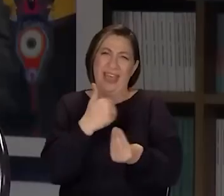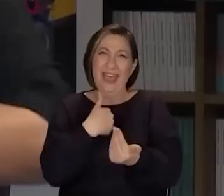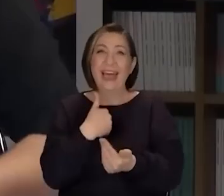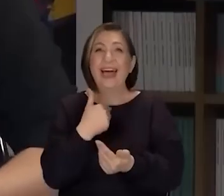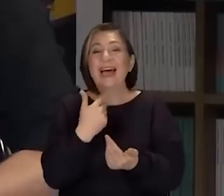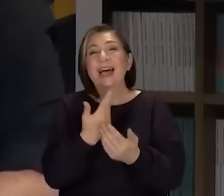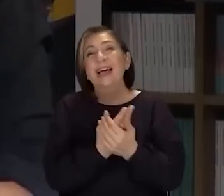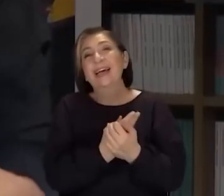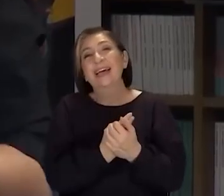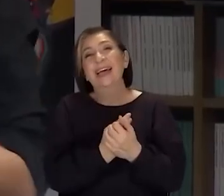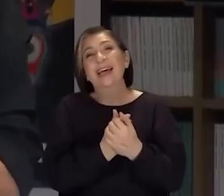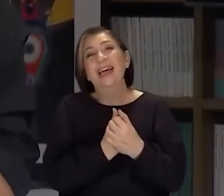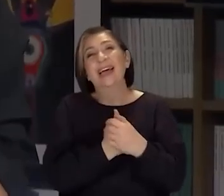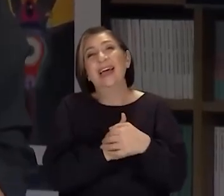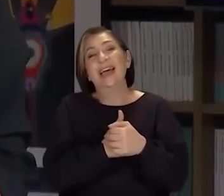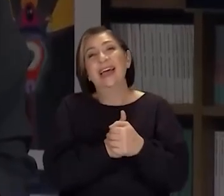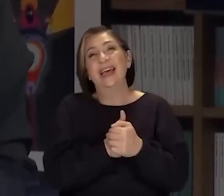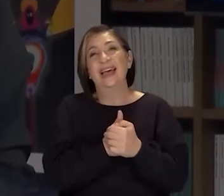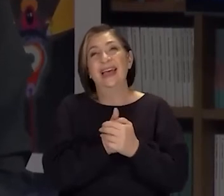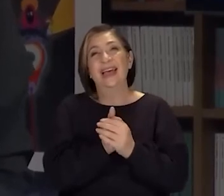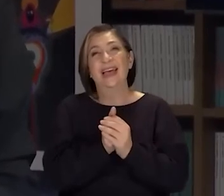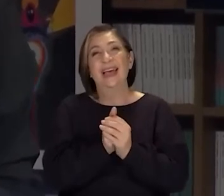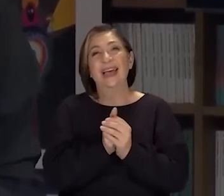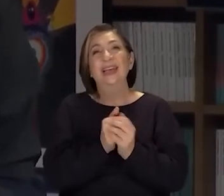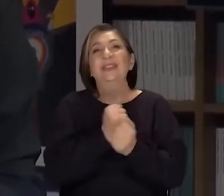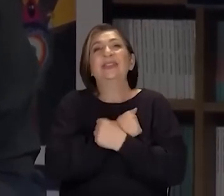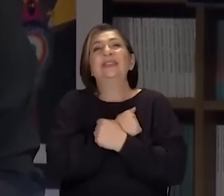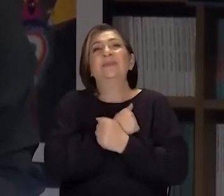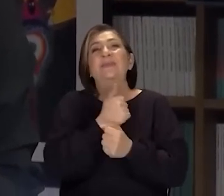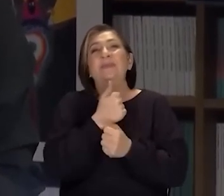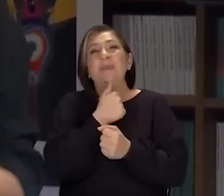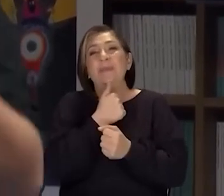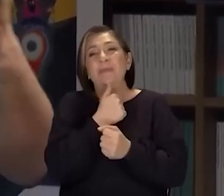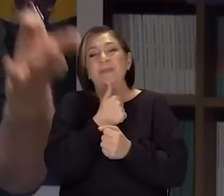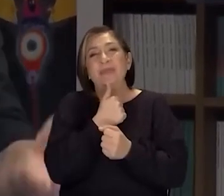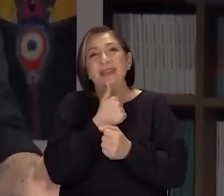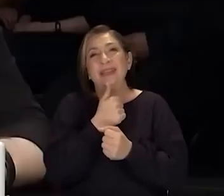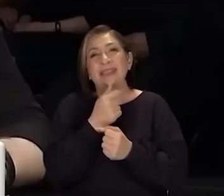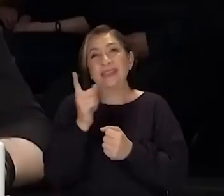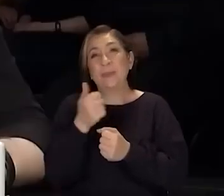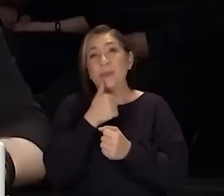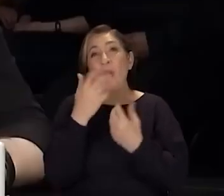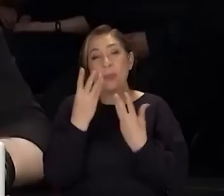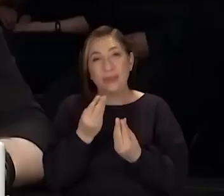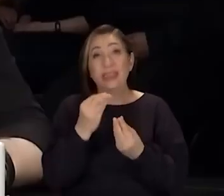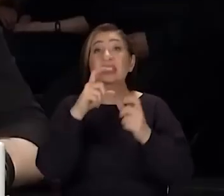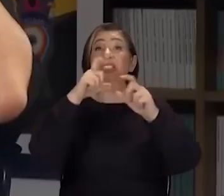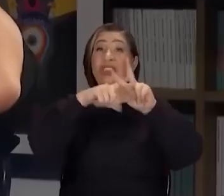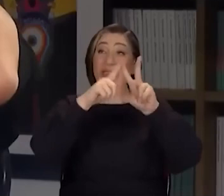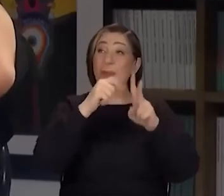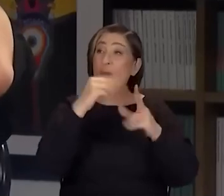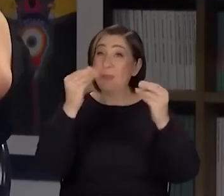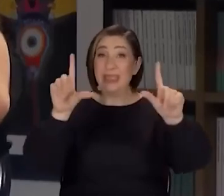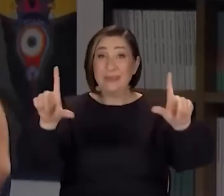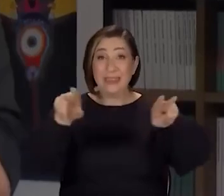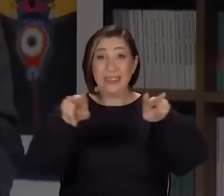Ya bence şey ya, yani mesela canım baba olması gerekiyor. Ben, sizin de baba olmanız gerekiyordu. Ne güzel de oldu.